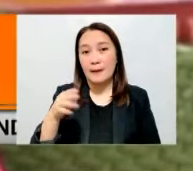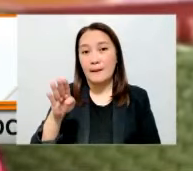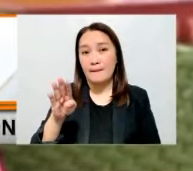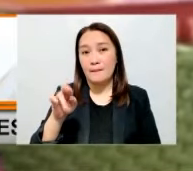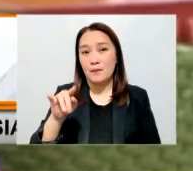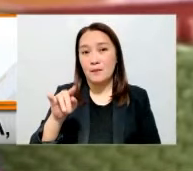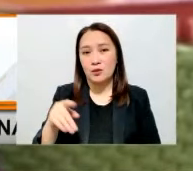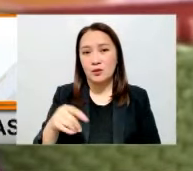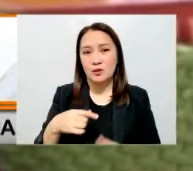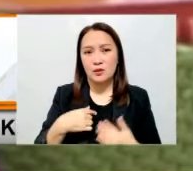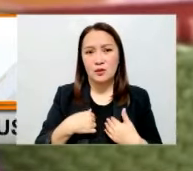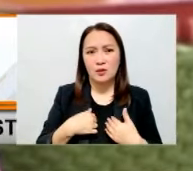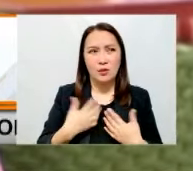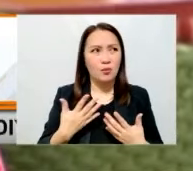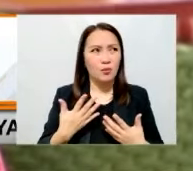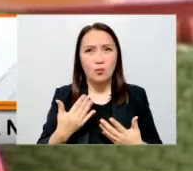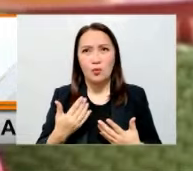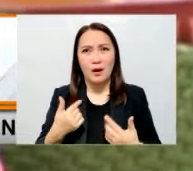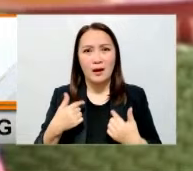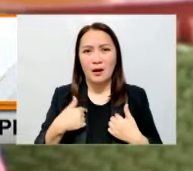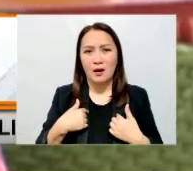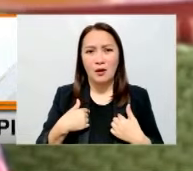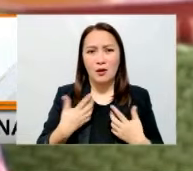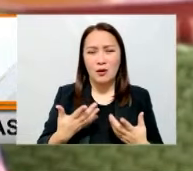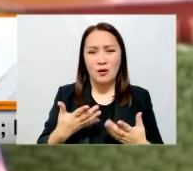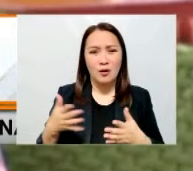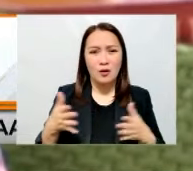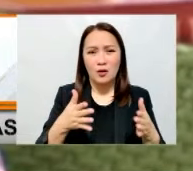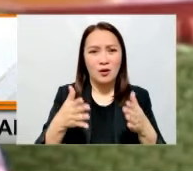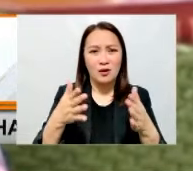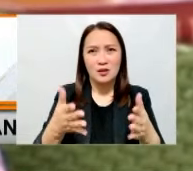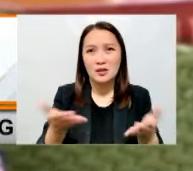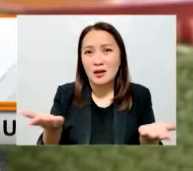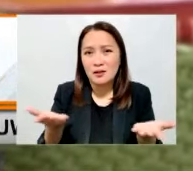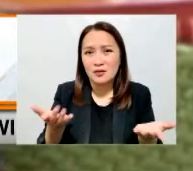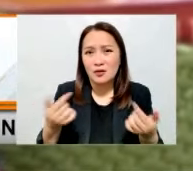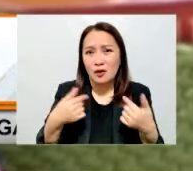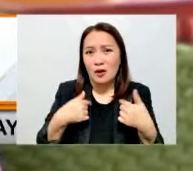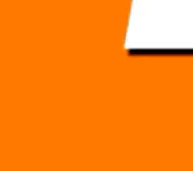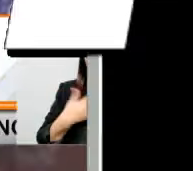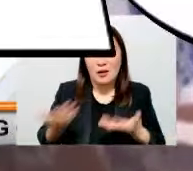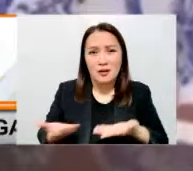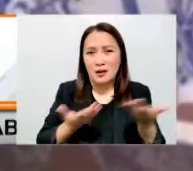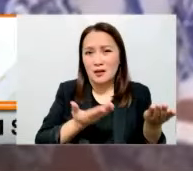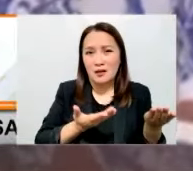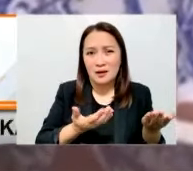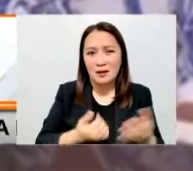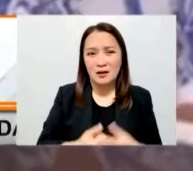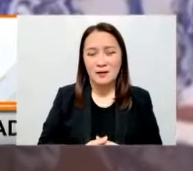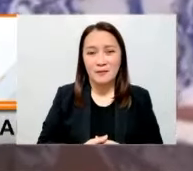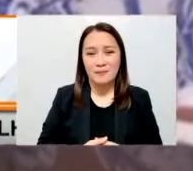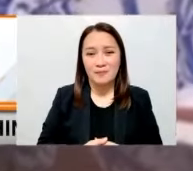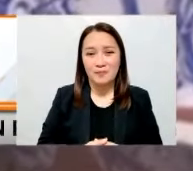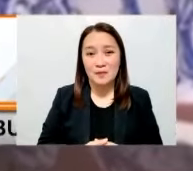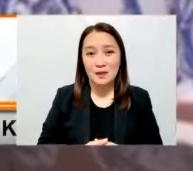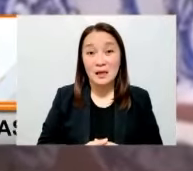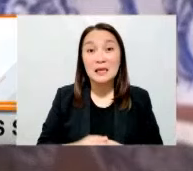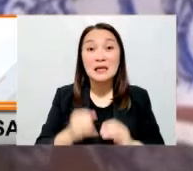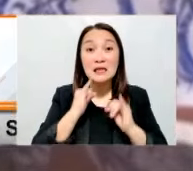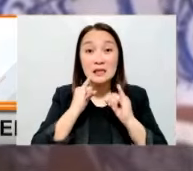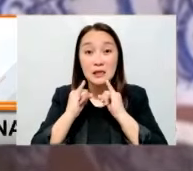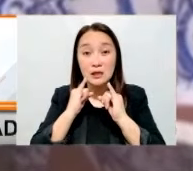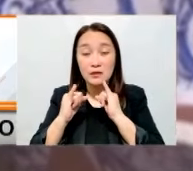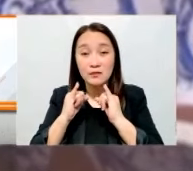ako? Hindi ko alam, ano ba ito? Nasa highway ako. Saan ba rin ako dadalhin? Di ba? Ganun. Sa panayam sa kanya ni Julius